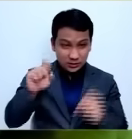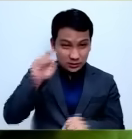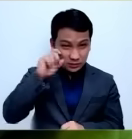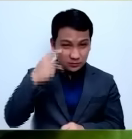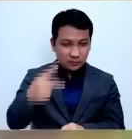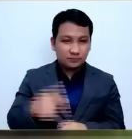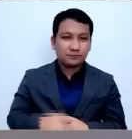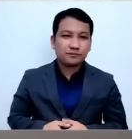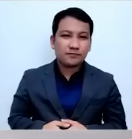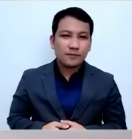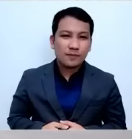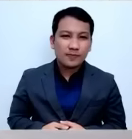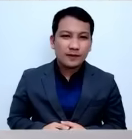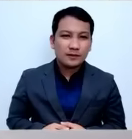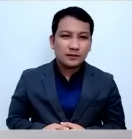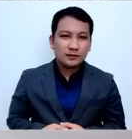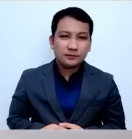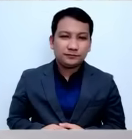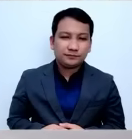Jinping.